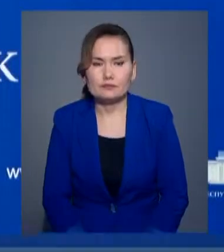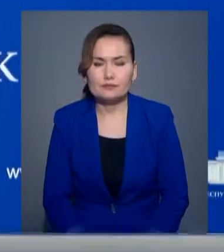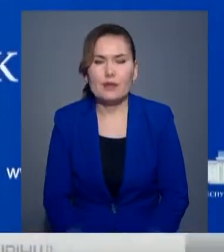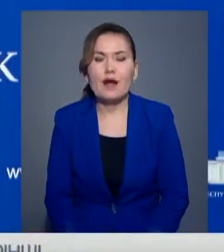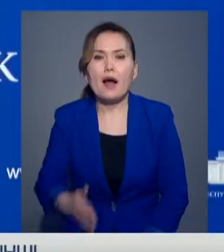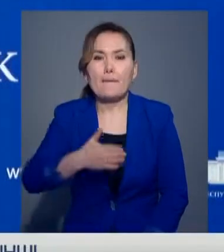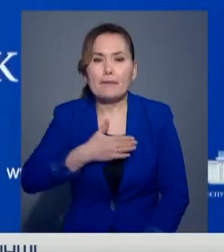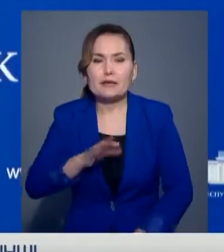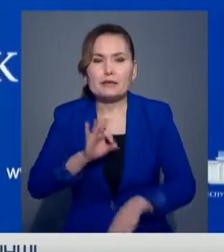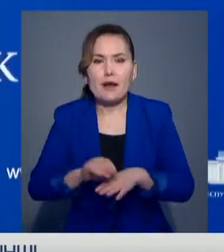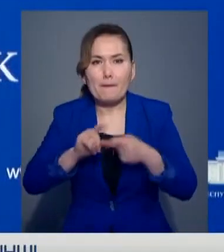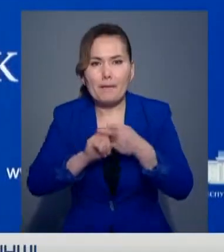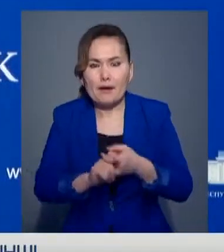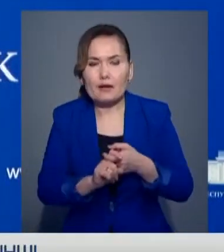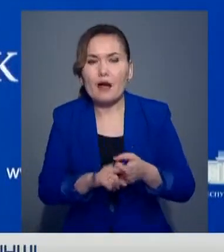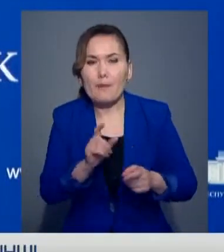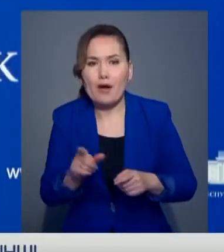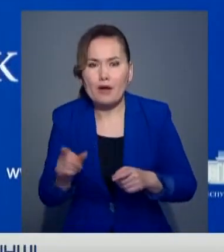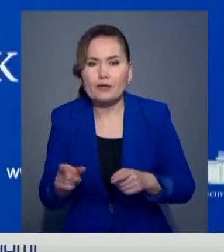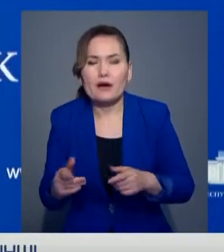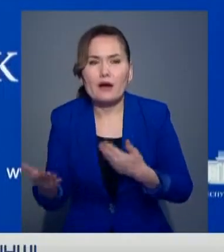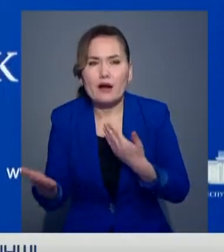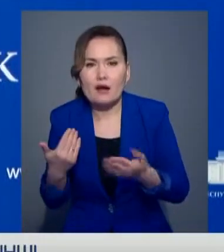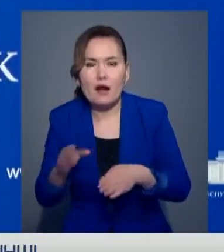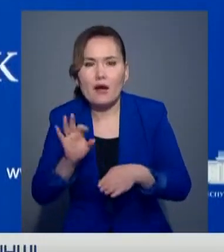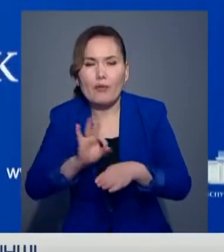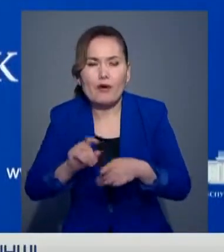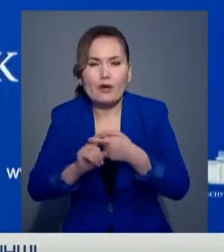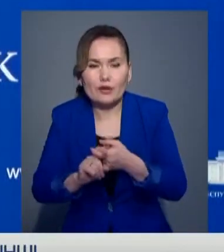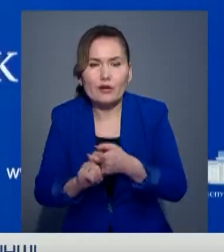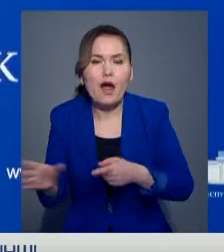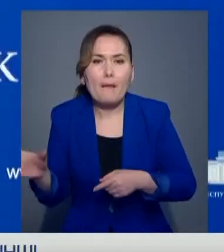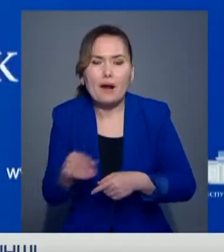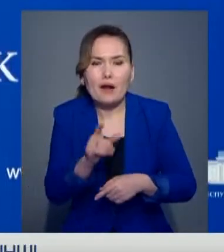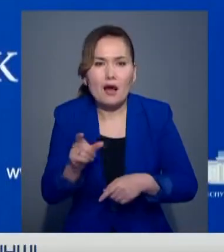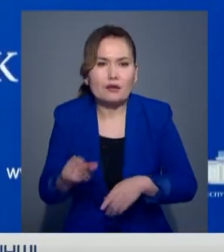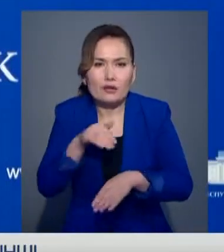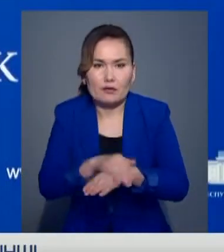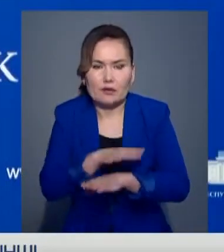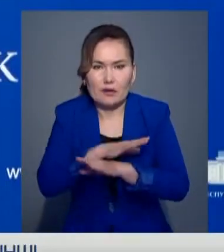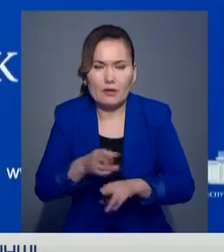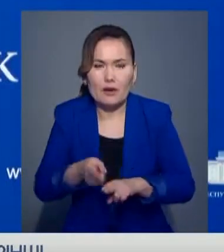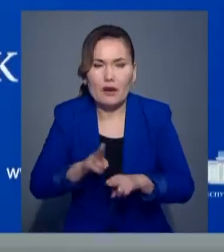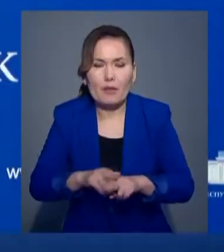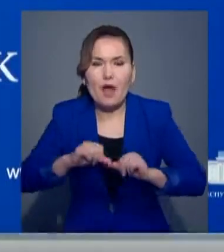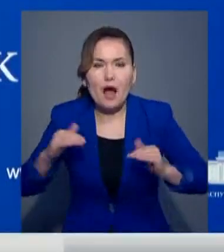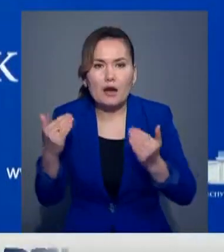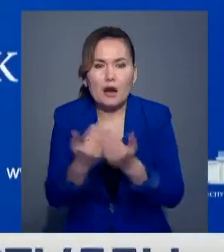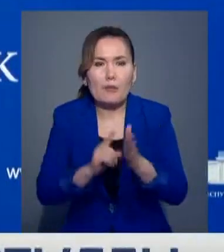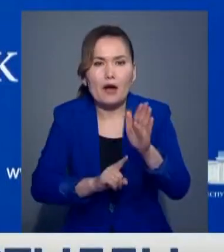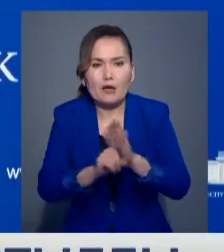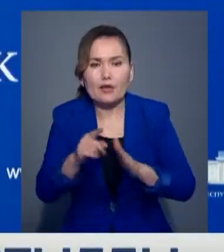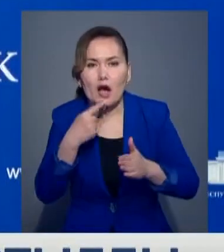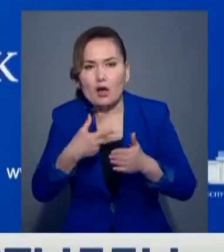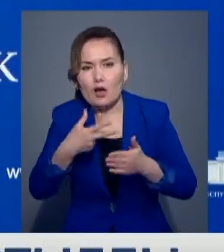Біз коронавируспен ауырғандармен қатынасқан барлық адамдарды әлі анықтаған жоқпыз. Сондай-ақ, карантин басталған кезде жасалған